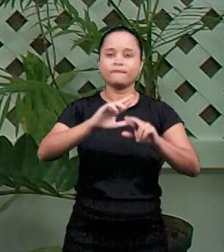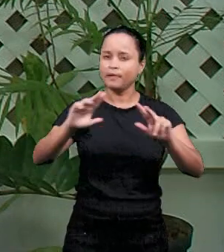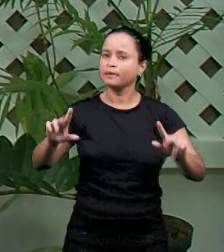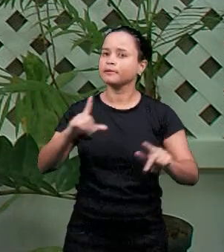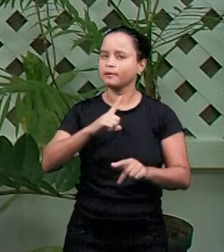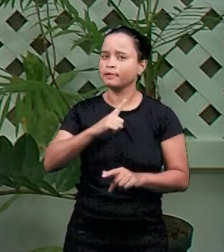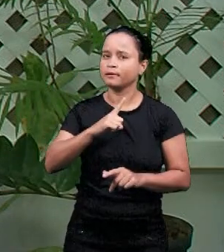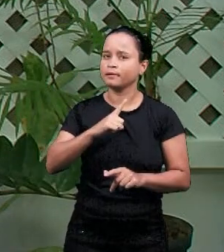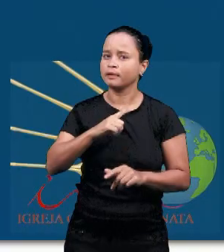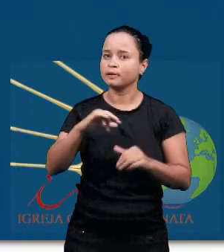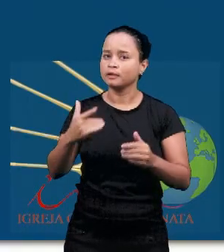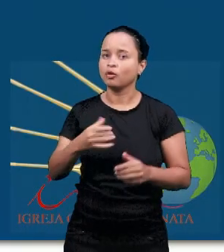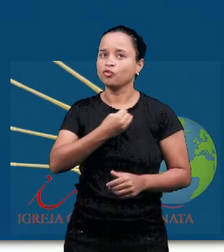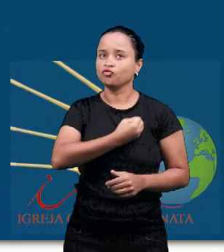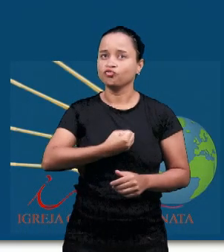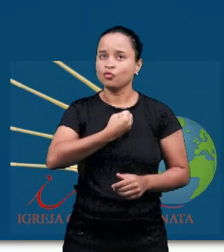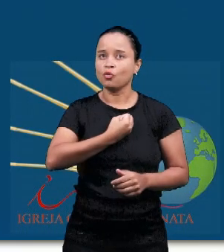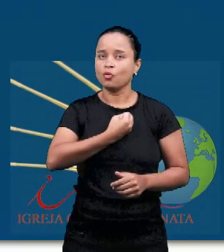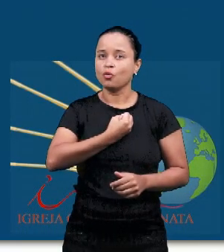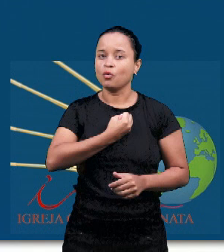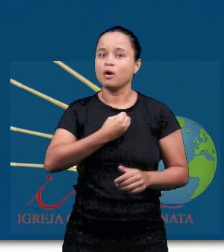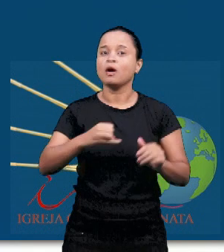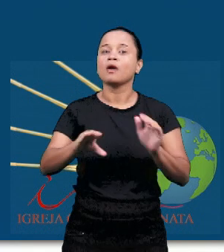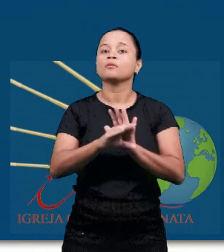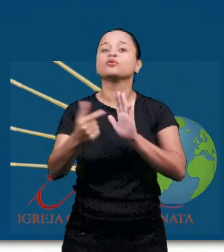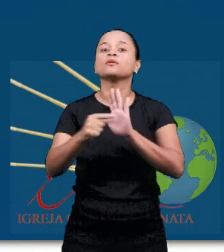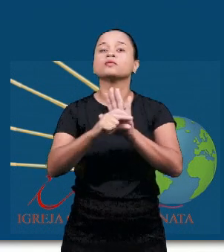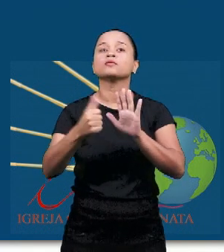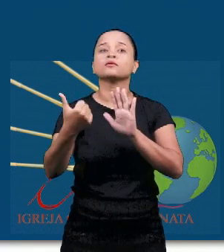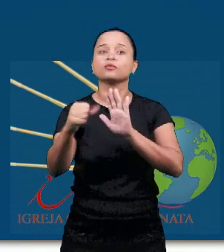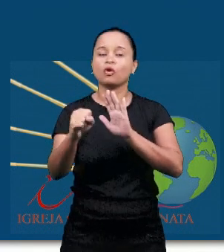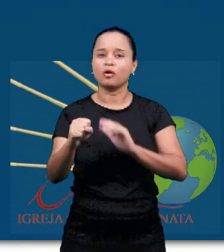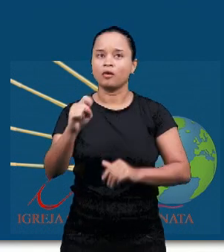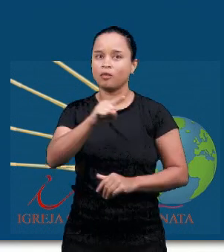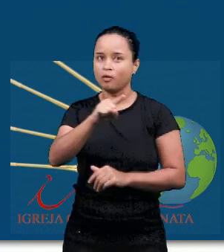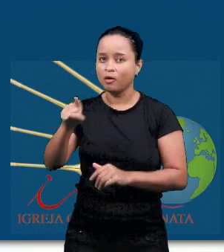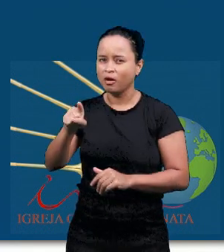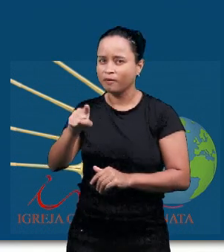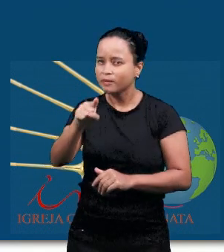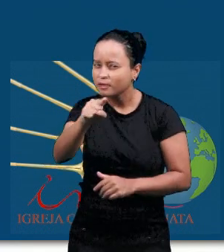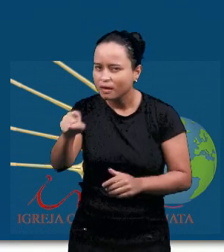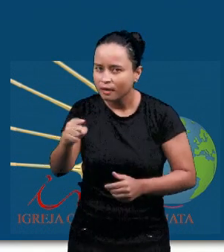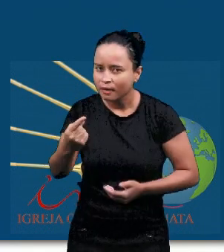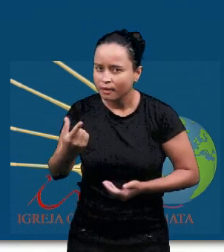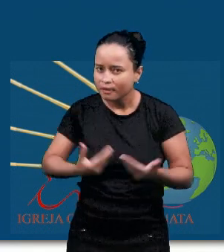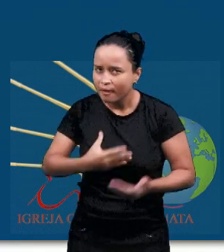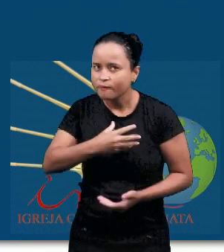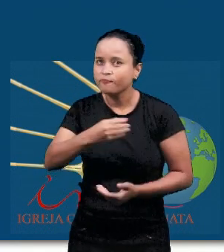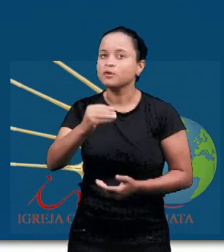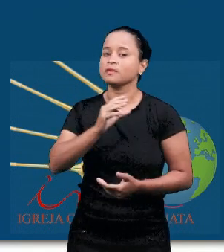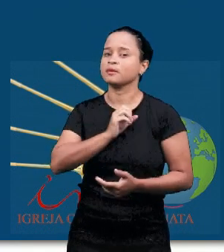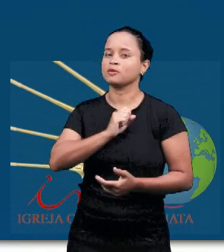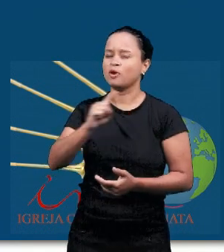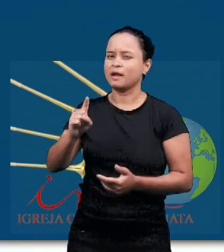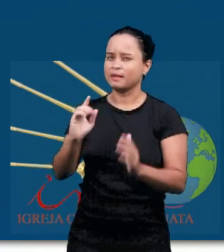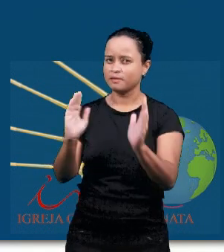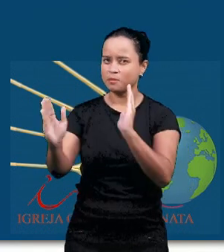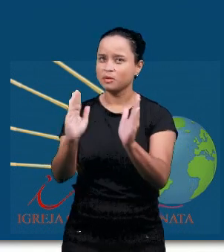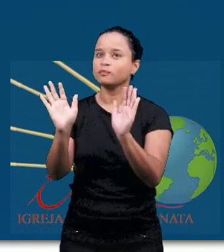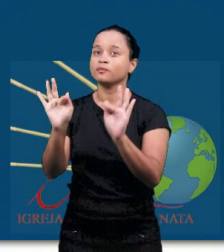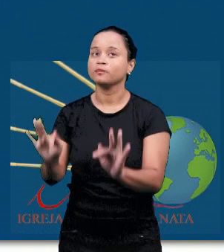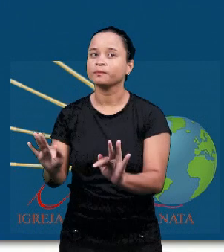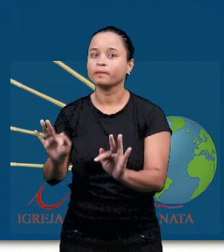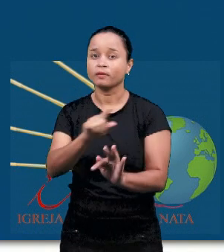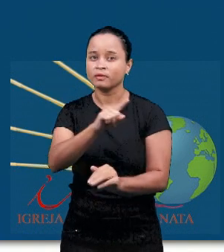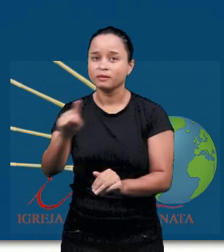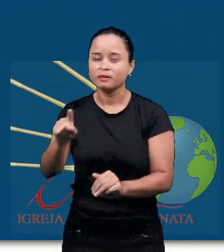Et comme vous avez vu qui vient l'Antichrist, aussi maintenant, beaucoup se sont fait Antichrist